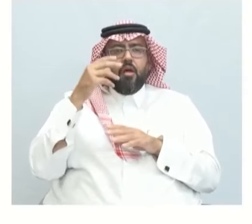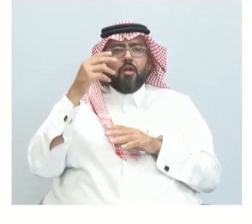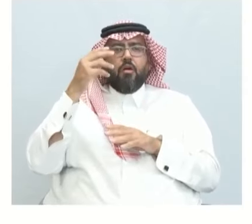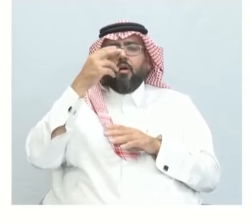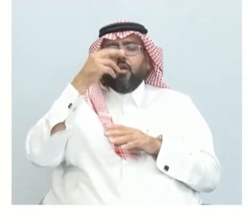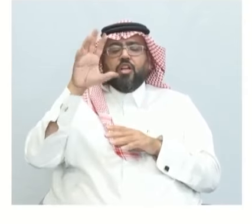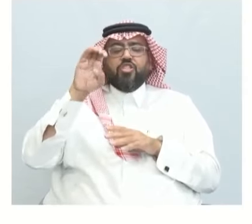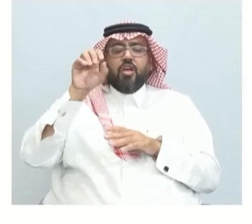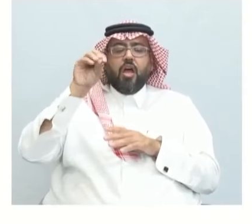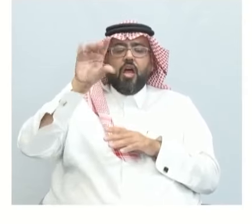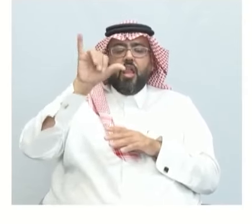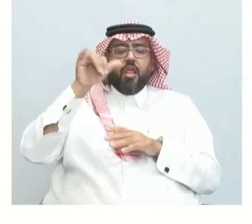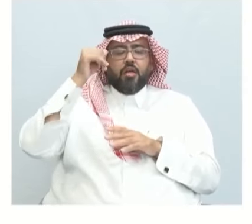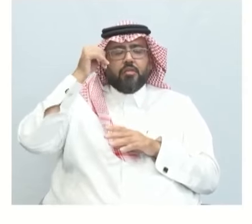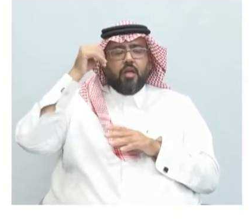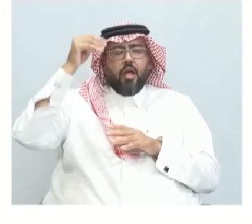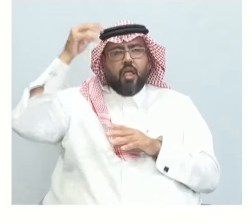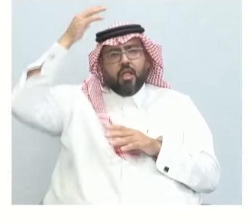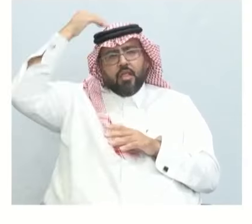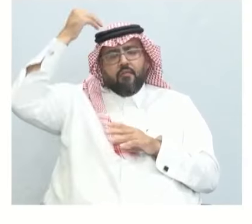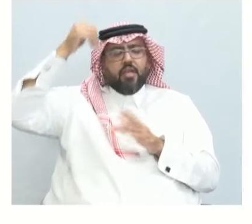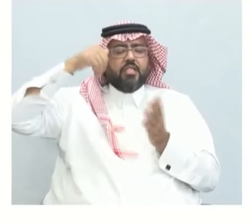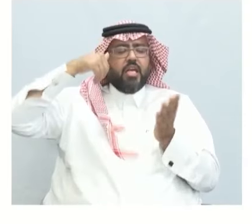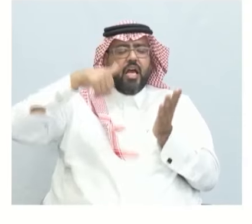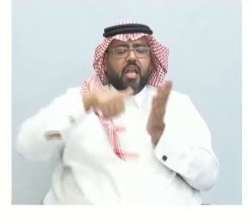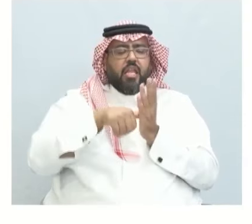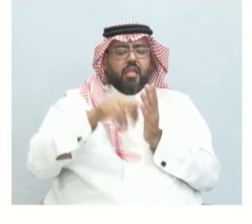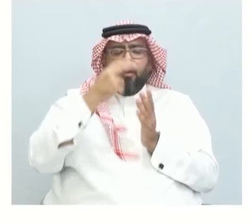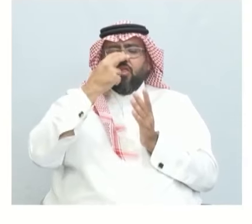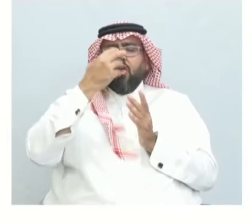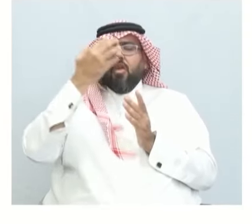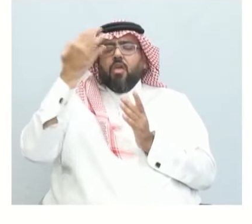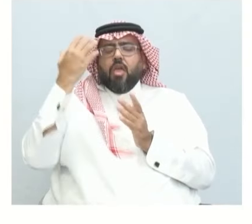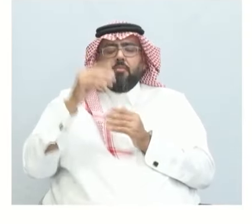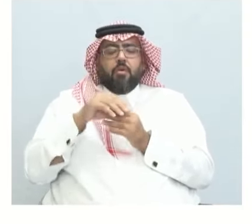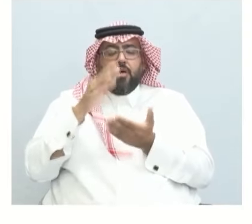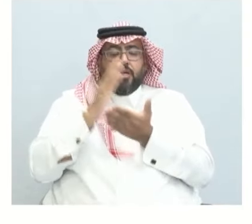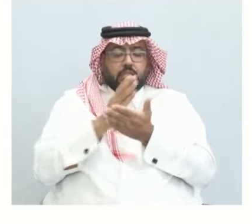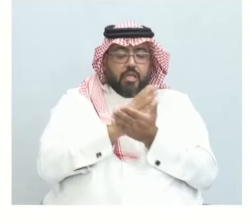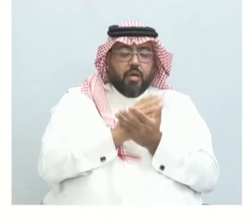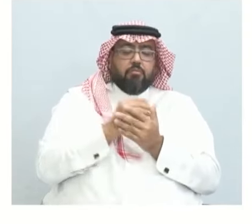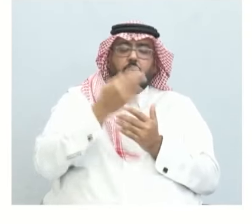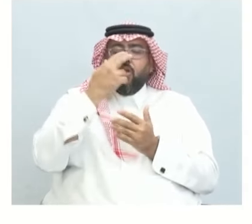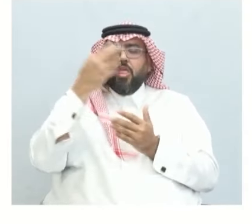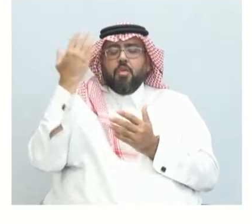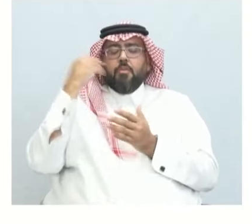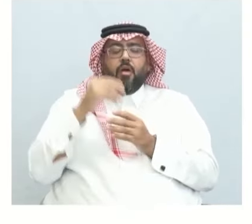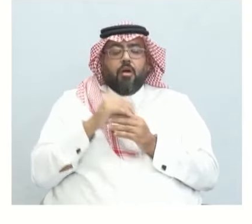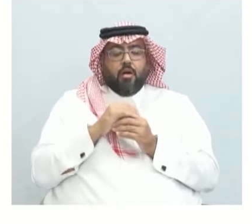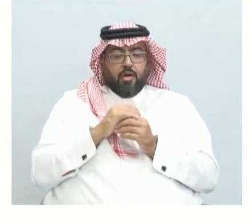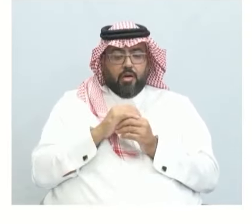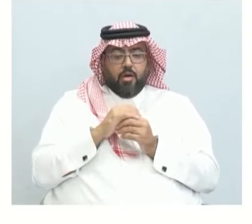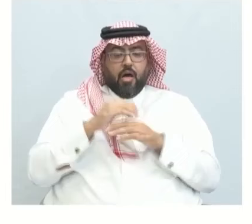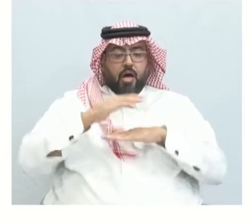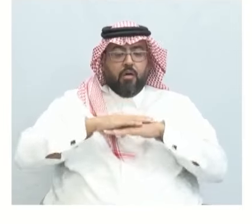قسم علماء الادب العربي الادب وفق ح حقبه التاريخيه وعصوره الاقسام متعدده مبتدئين